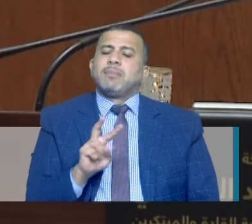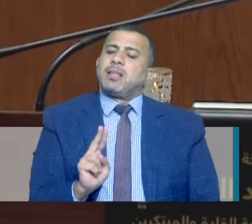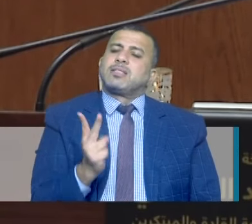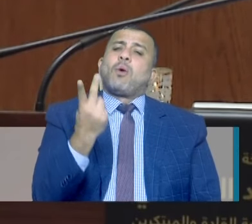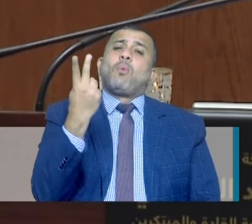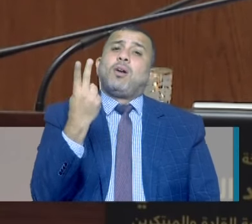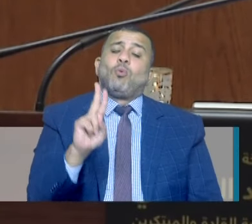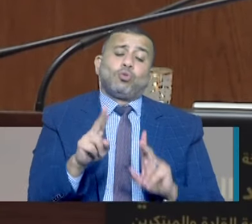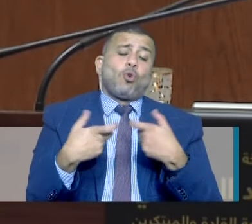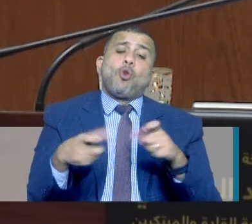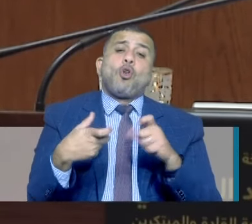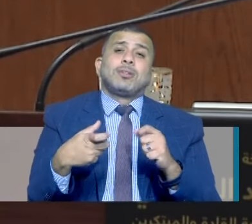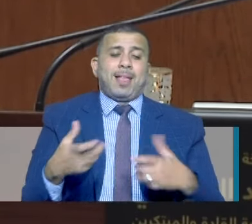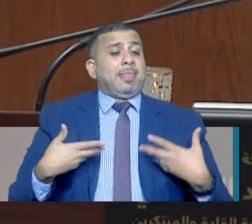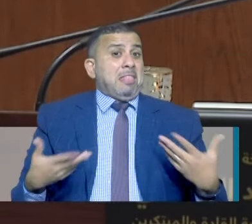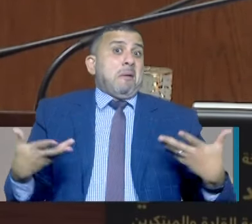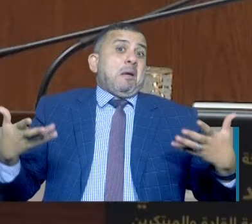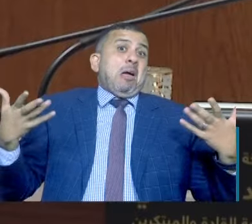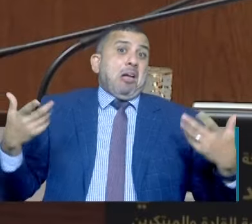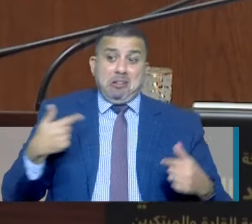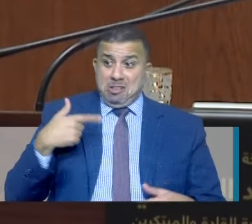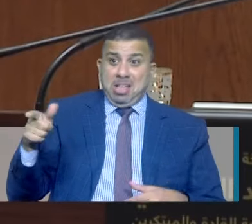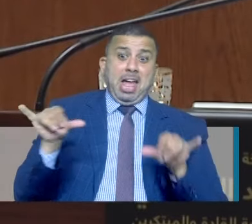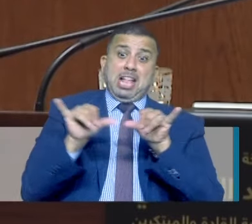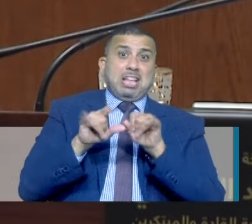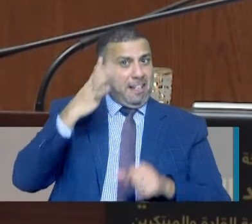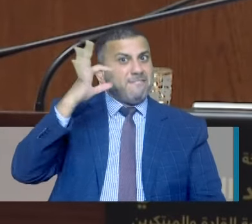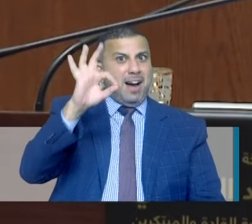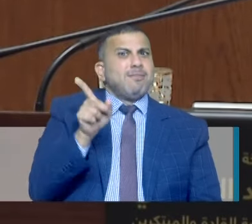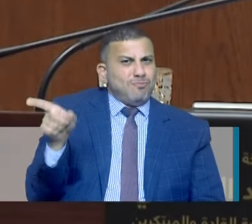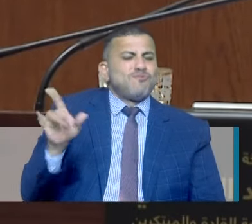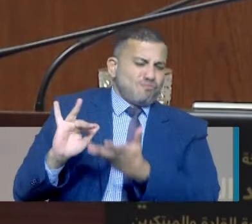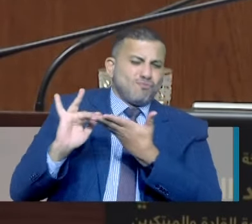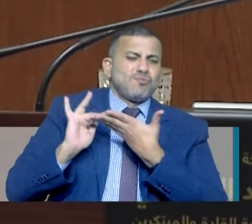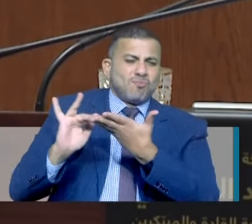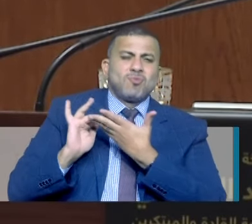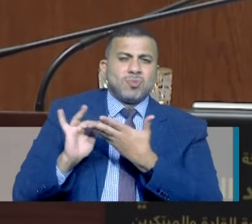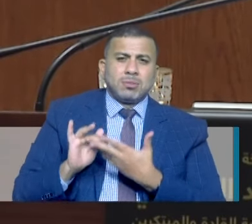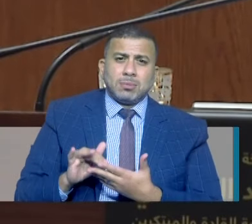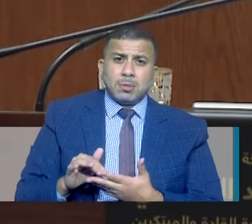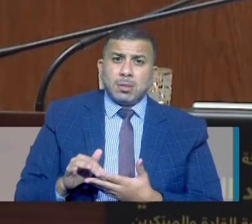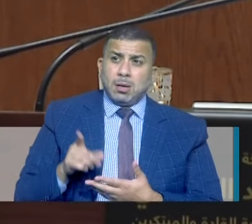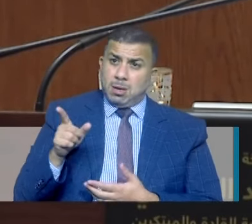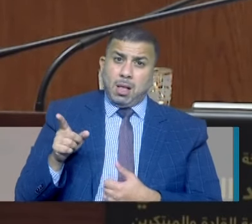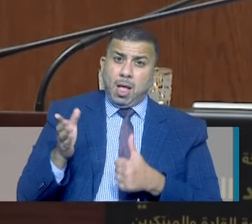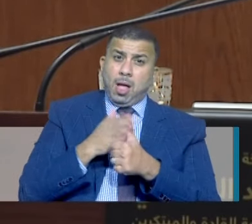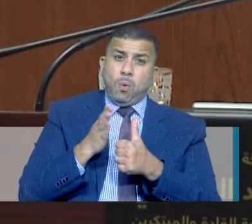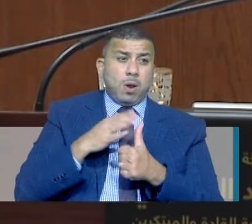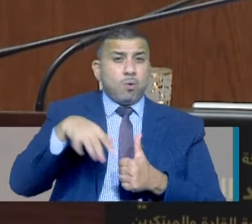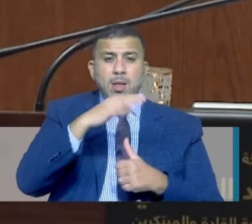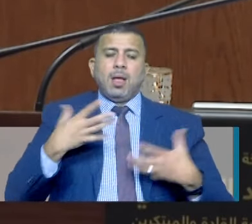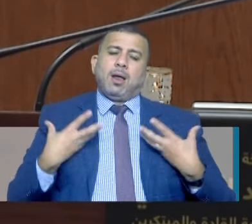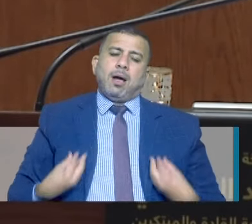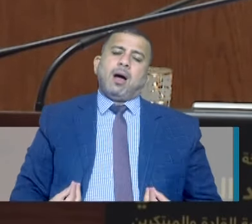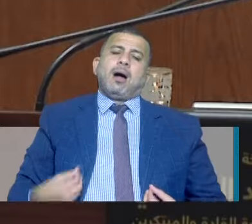ومجارات التكنولوجيا والتباهي بالاتكال على الذكاء الاصطناعي، وأصبحت أولوية البعض هي الراحة